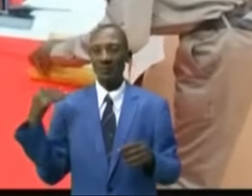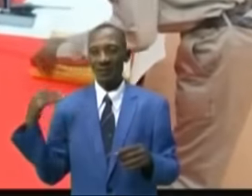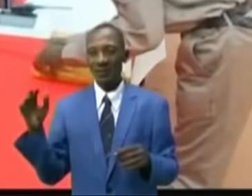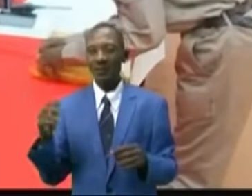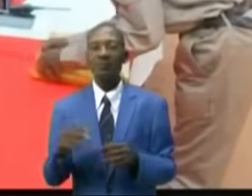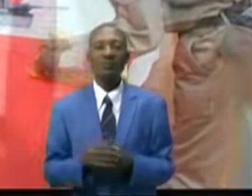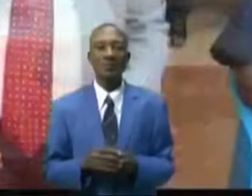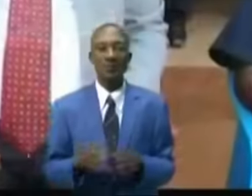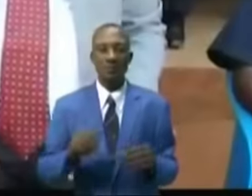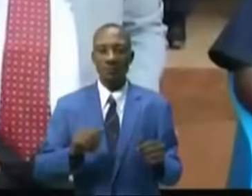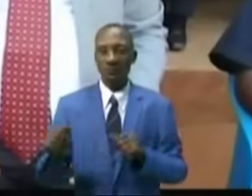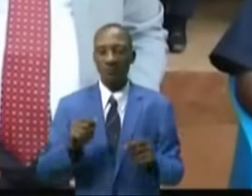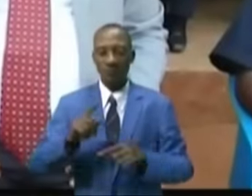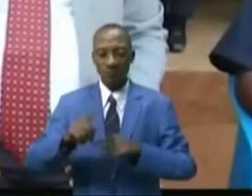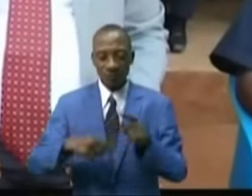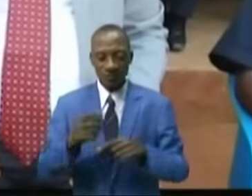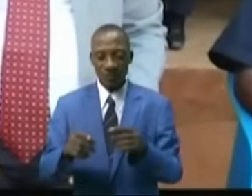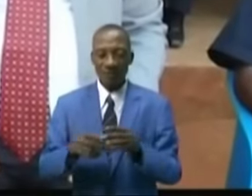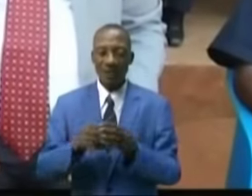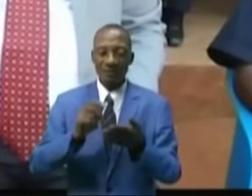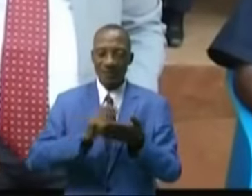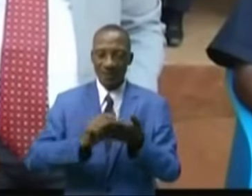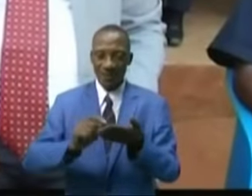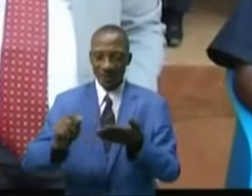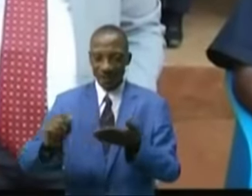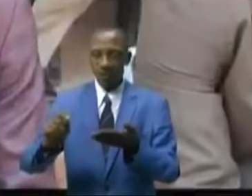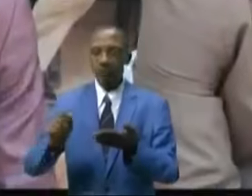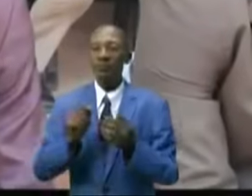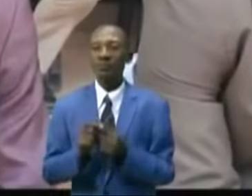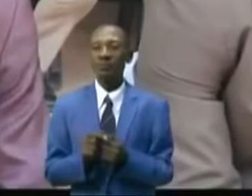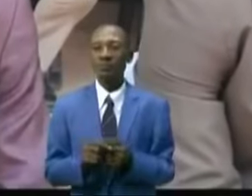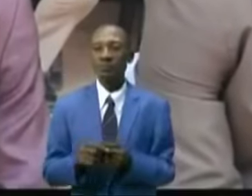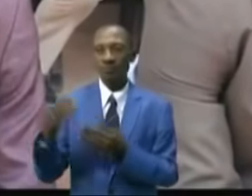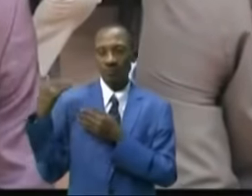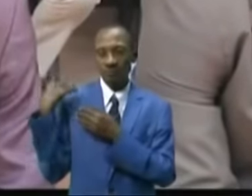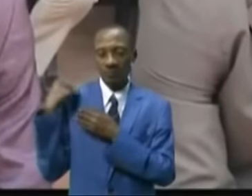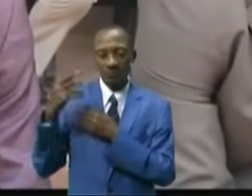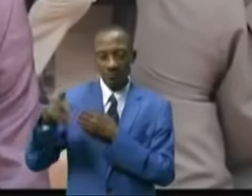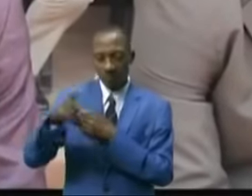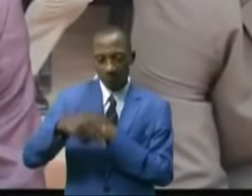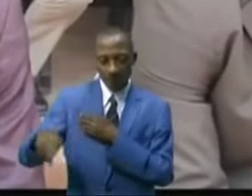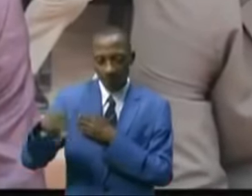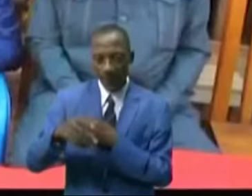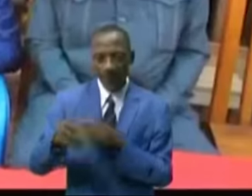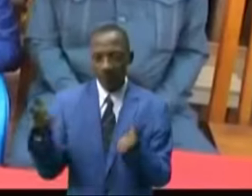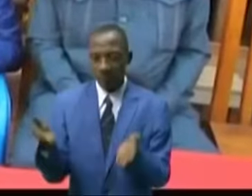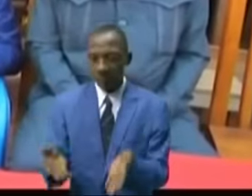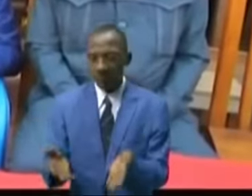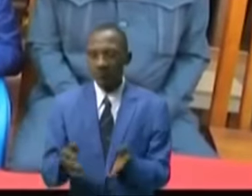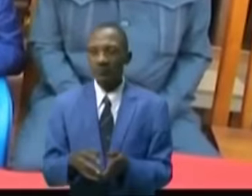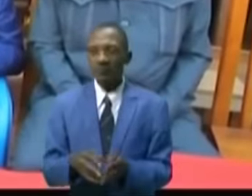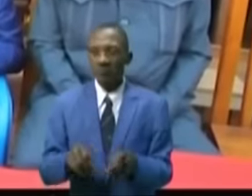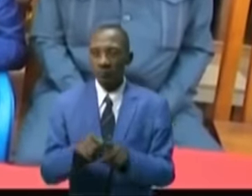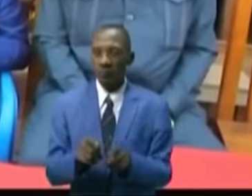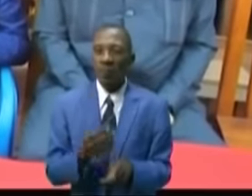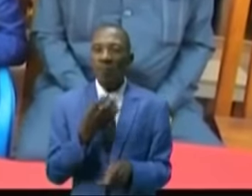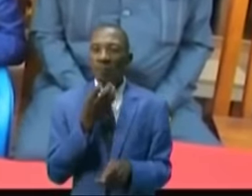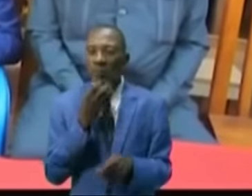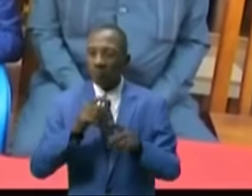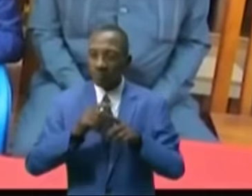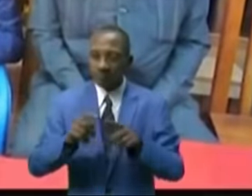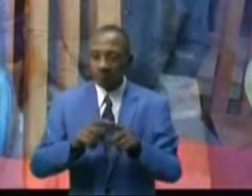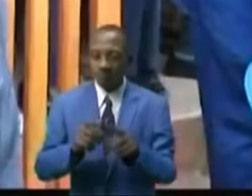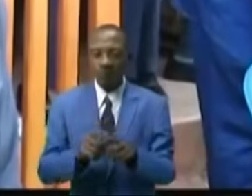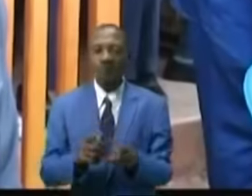avec la dissertation en présence des autorités provinciales de l'EPST Kasaï 1 et celle venue de